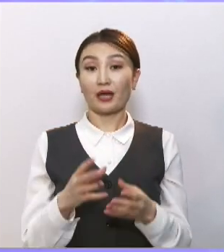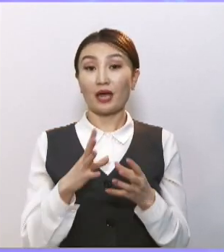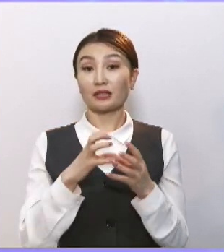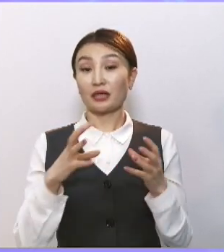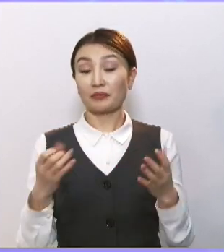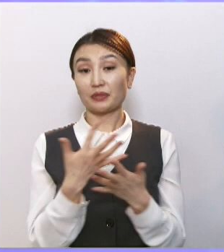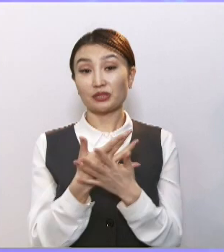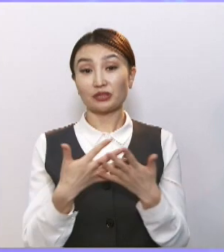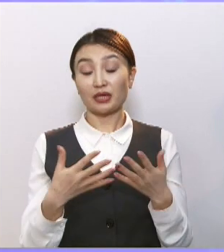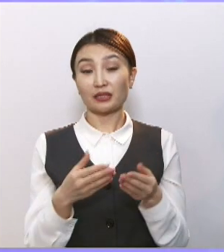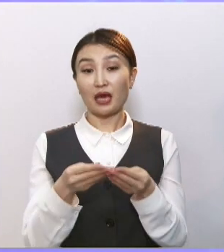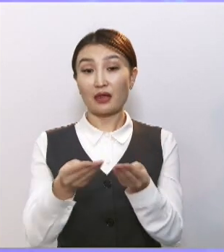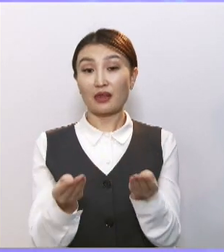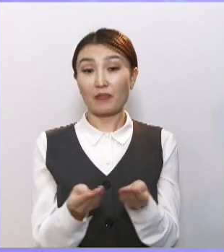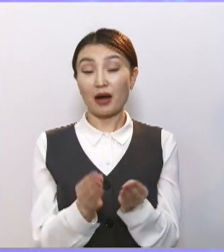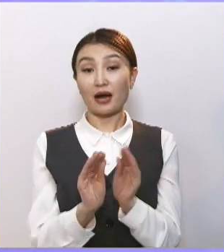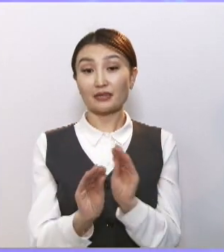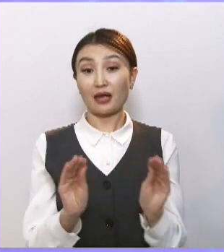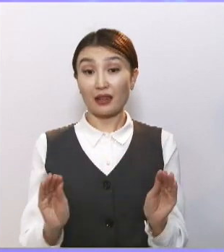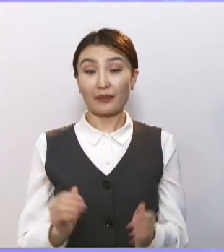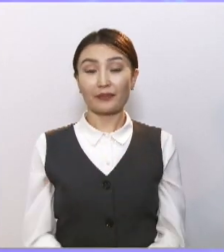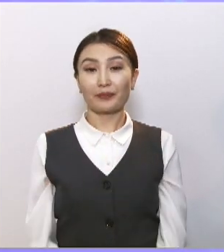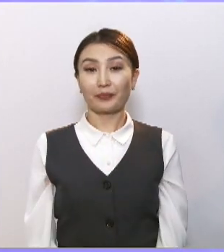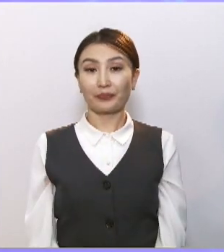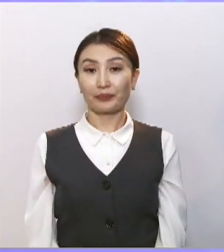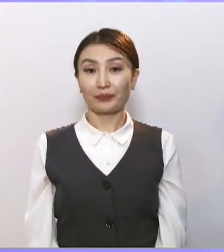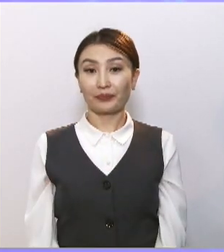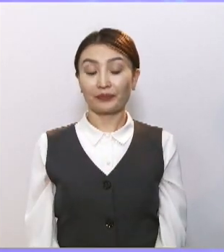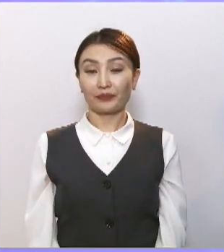Жемиштерди табакка салам.